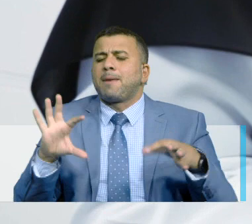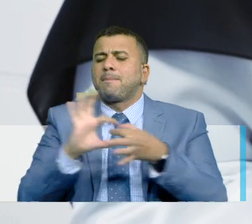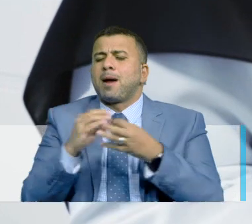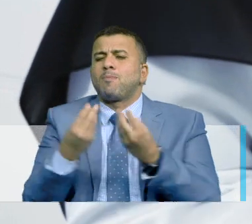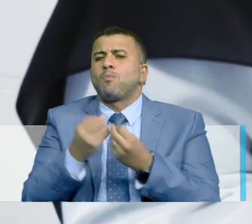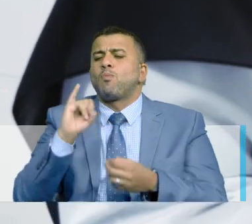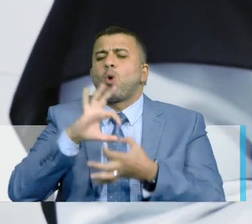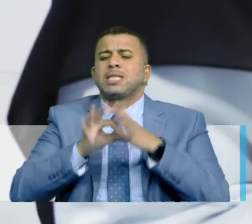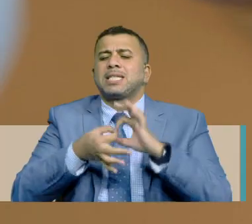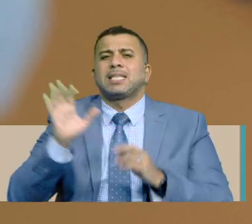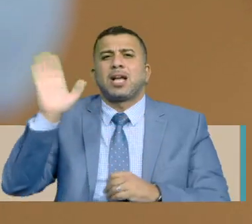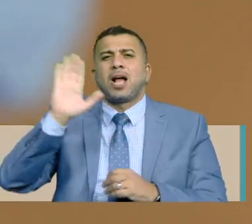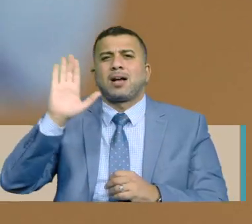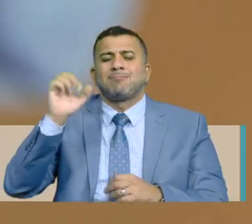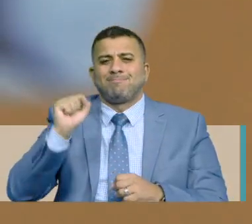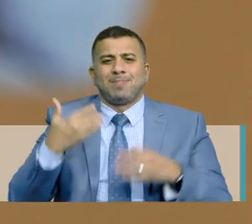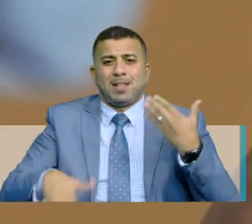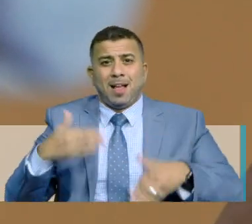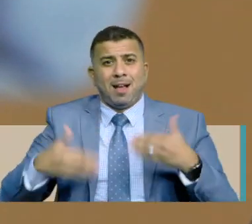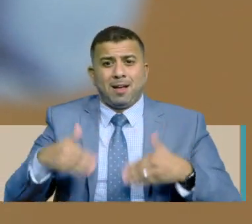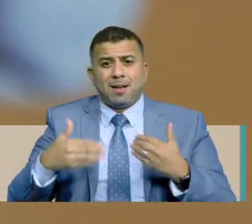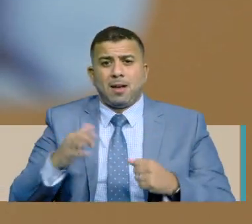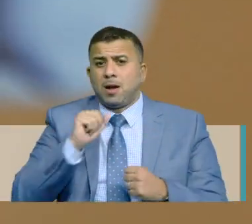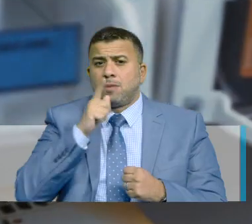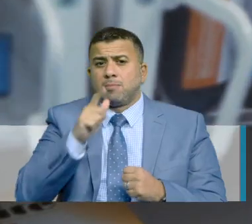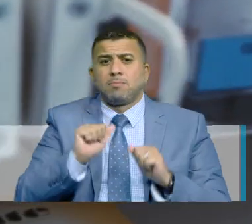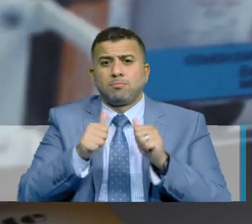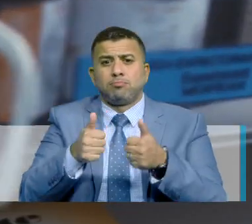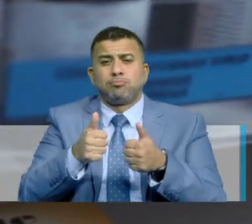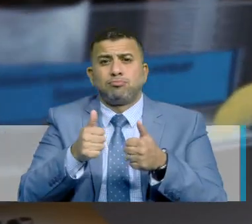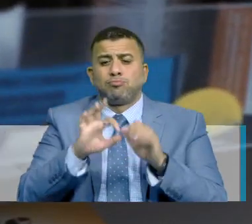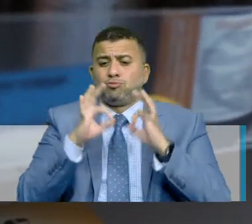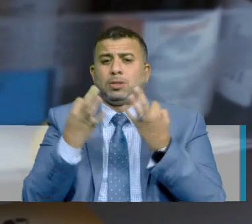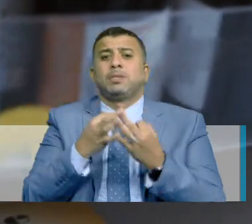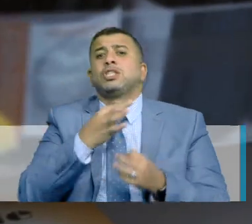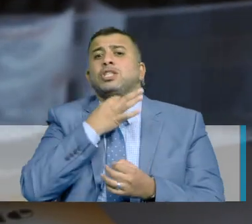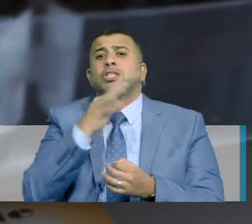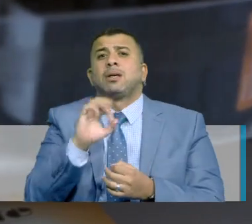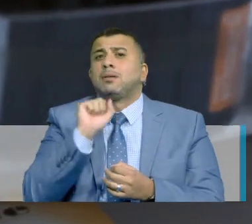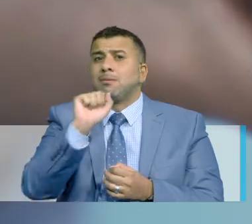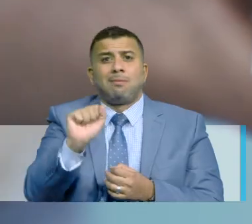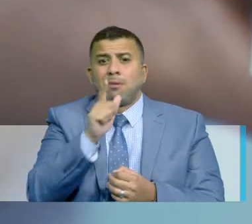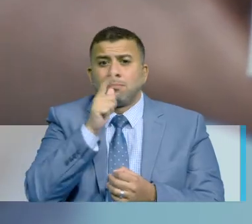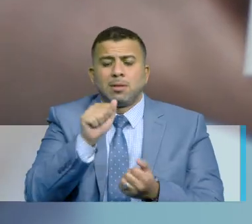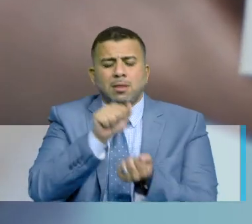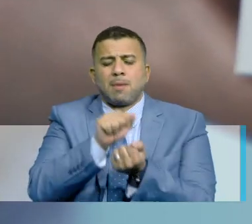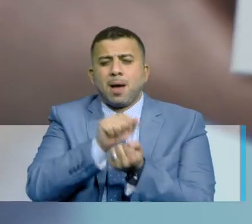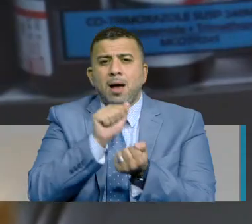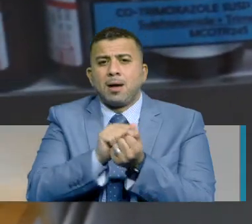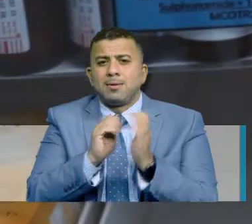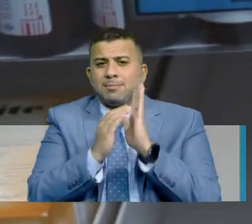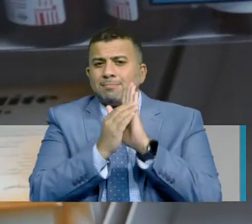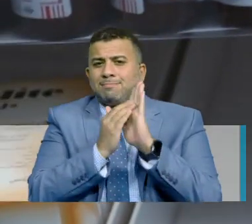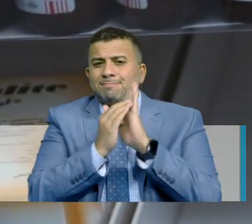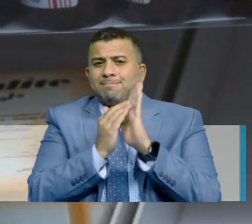مع مؤسسه زايد العليا لاصحاب الاعاقه مبادره المجتمعيه جديده تتمثل بطباعه ارشادات